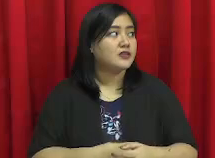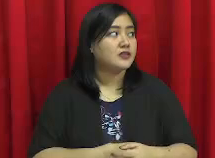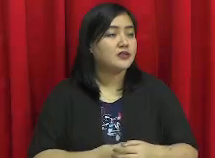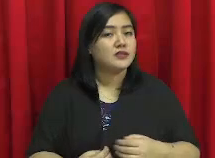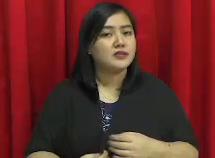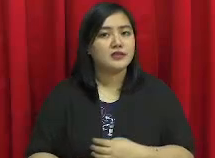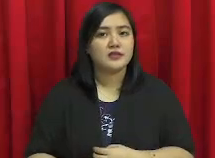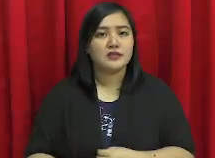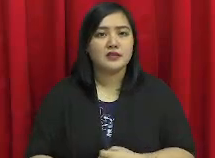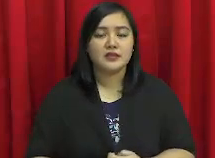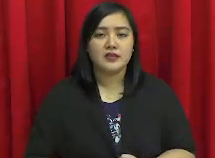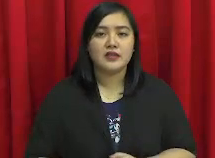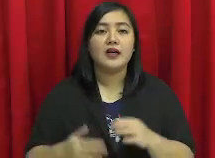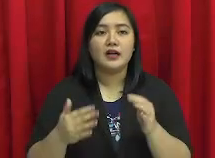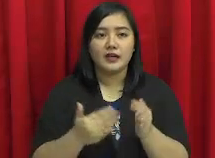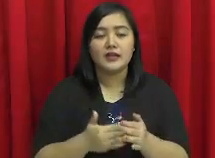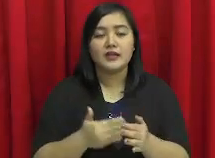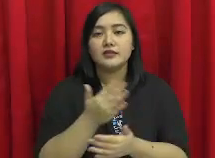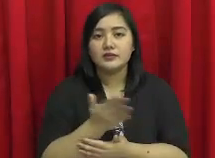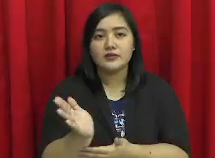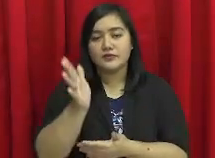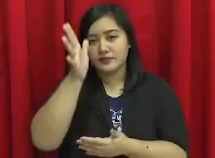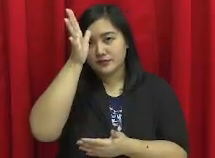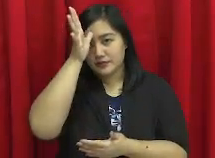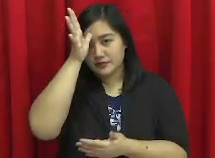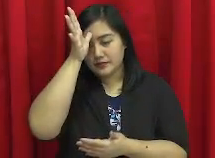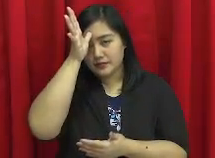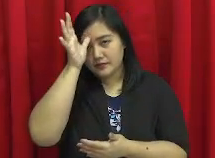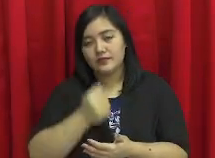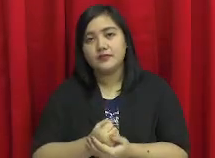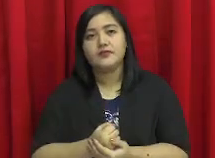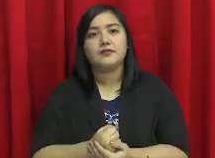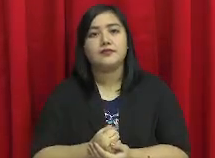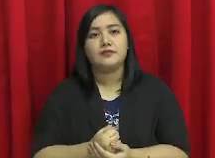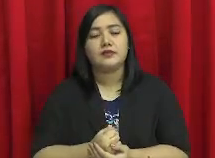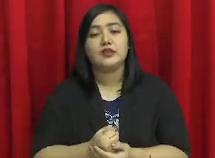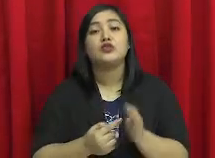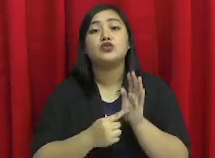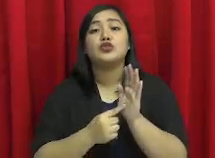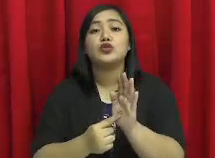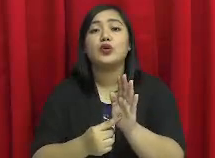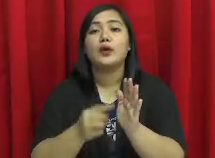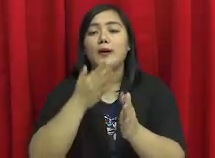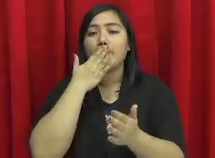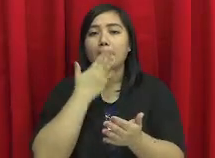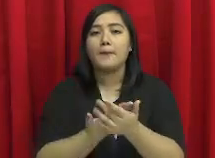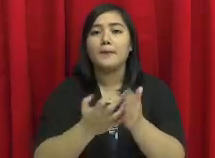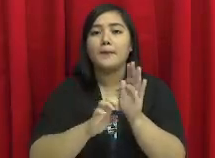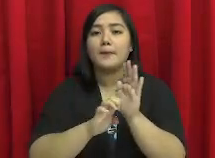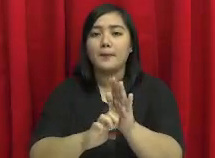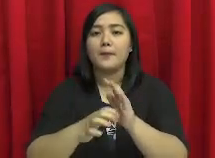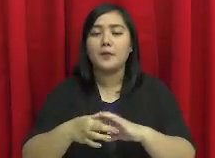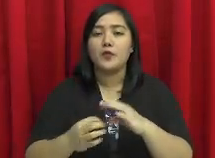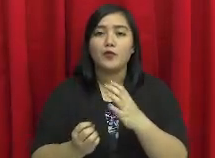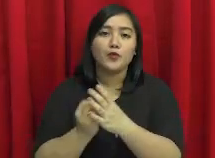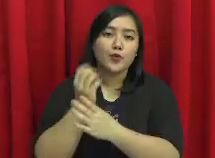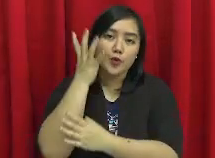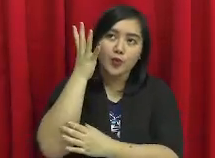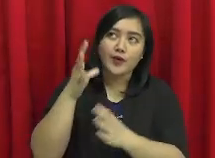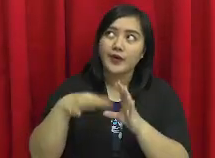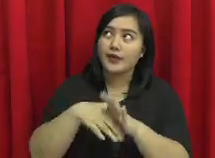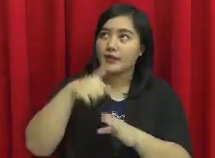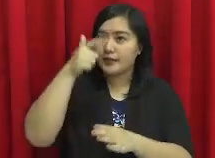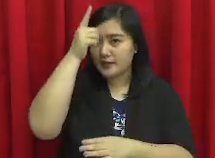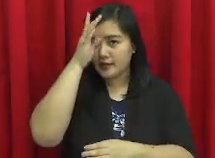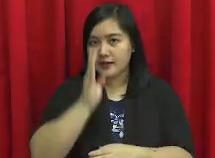Joe kanina, tayong mga tatay ang magsisilbing halimbawa ng paglago sa Panginoon.